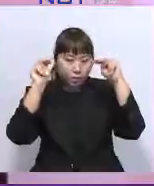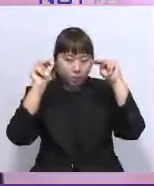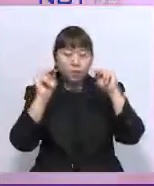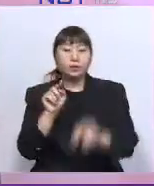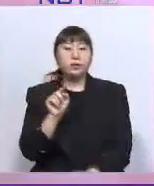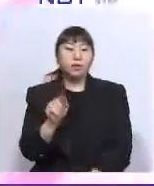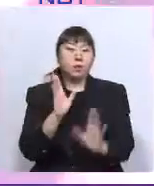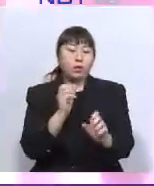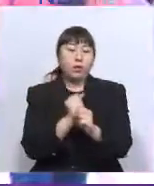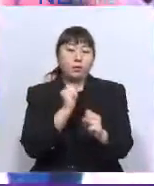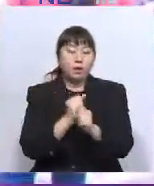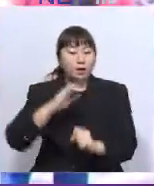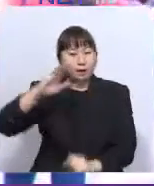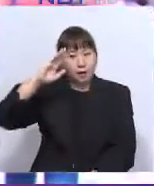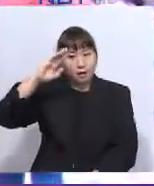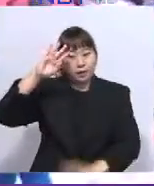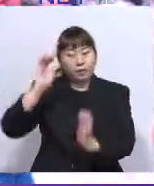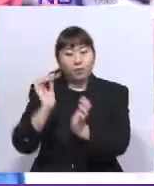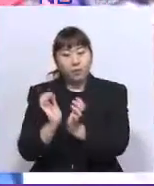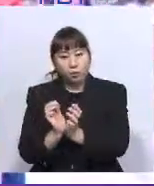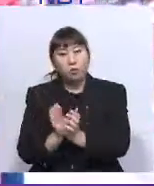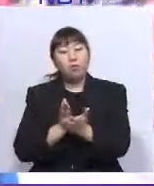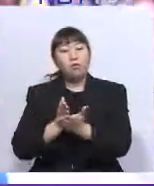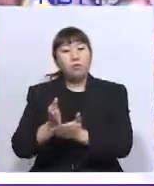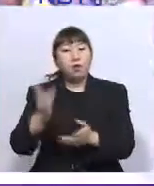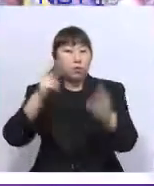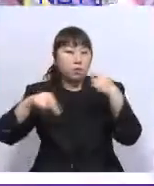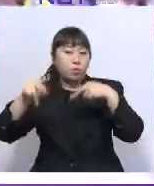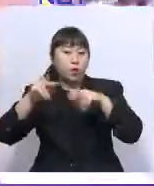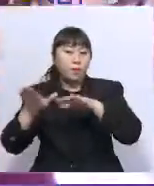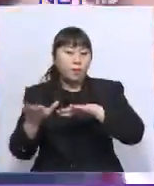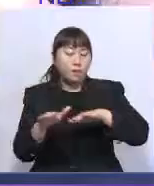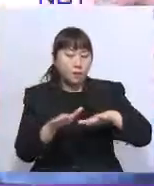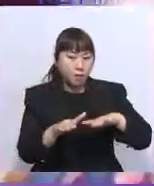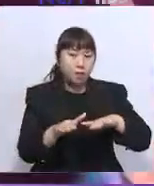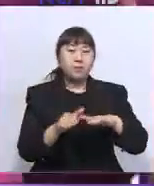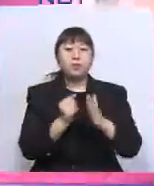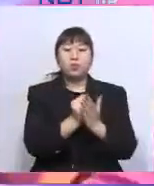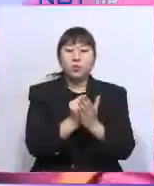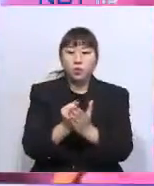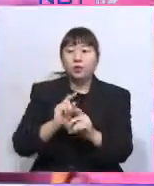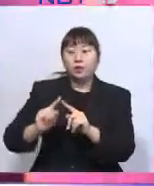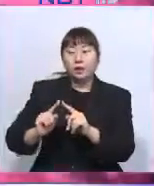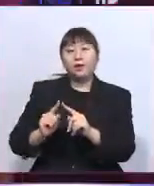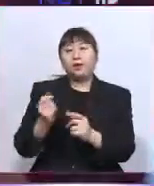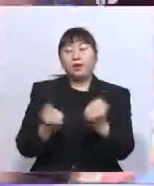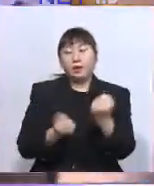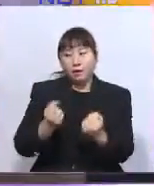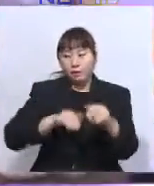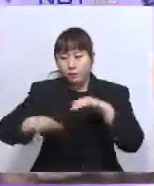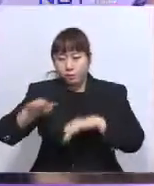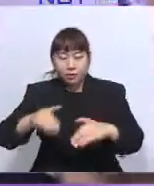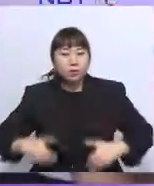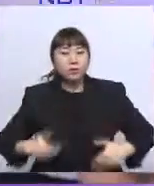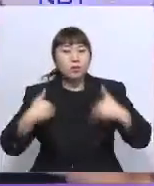ำชับให้เจ้าหน้าที่ทั้งทหารตำรวจและฝ่ายปกครองเตรียมพร้อมดูแลอำนวยความสะดวกทุกด้านทั้งการเดินทางและความปลอดภัยใน